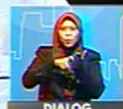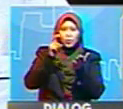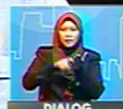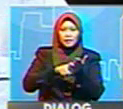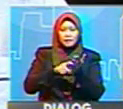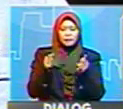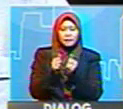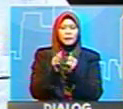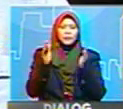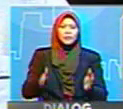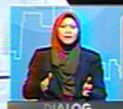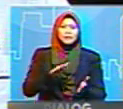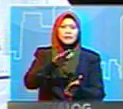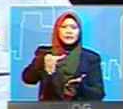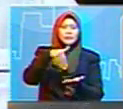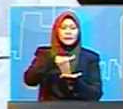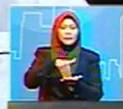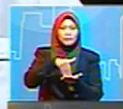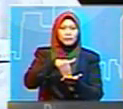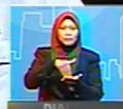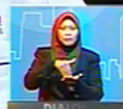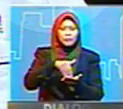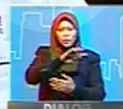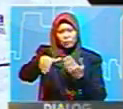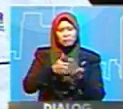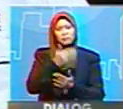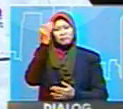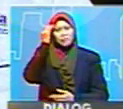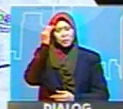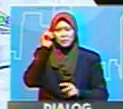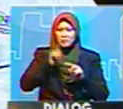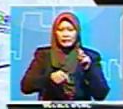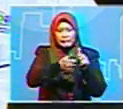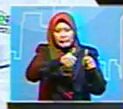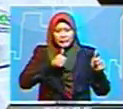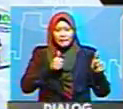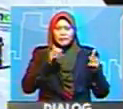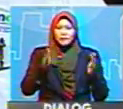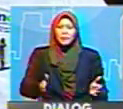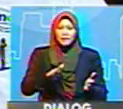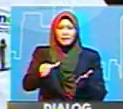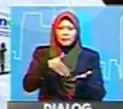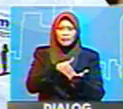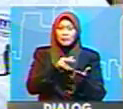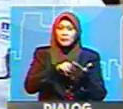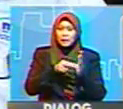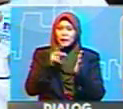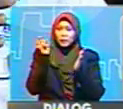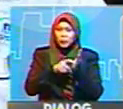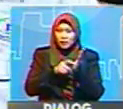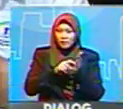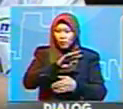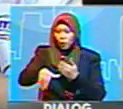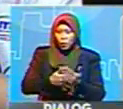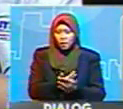kepada orang tengah m kalau itu memang kita tahu mereka tidak boleh lepaskan diri daripada orang Tengah kalau berhutang bermakna segala